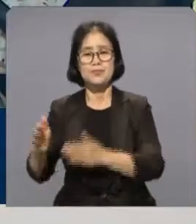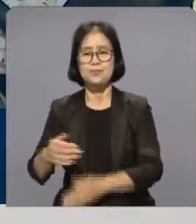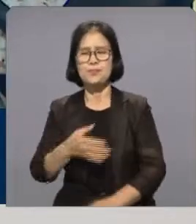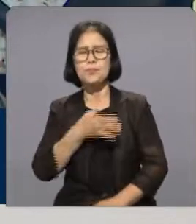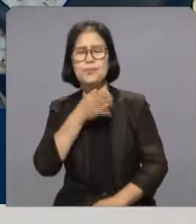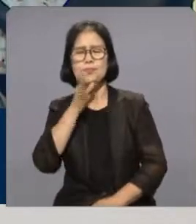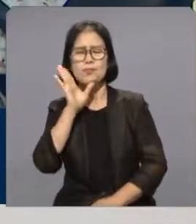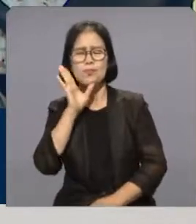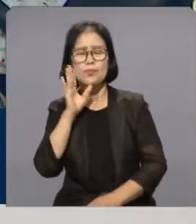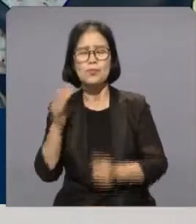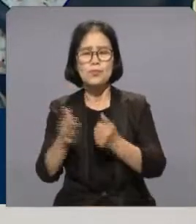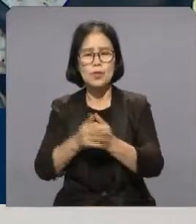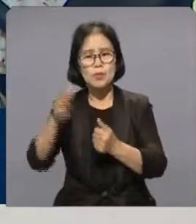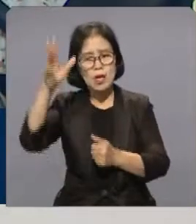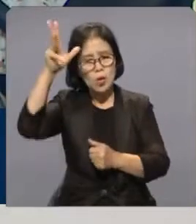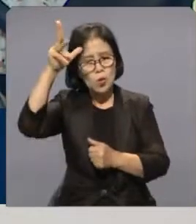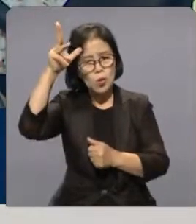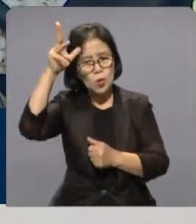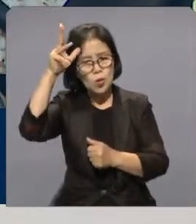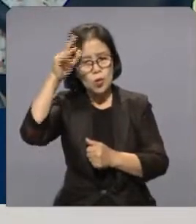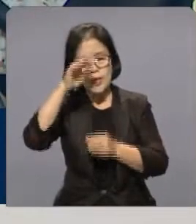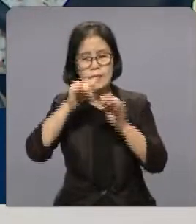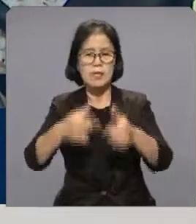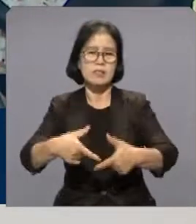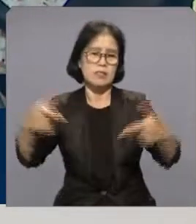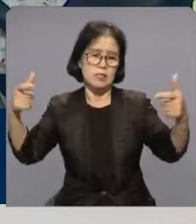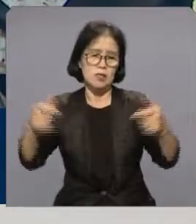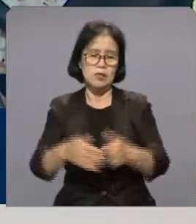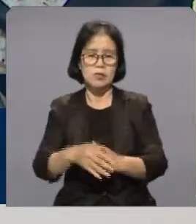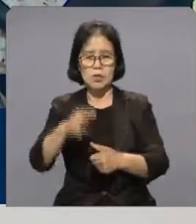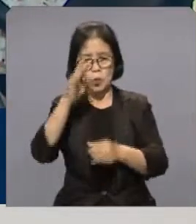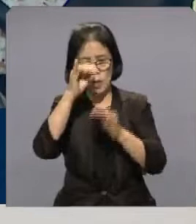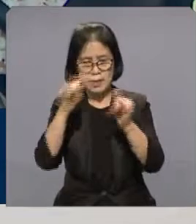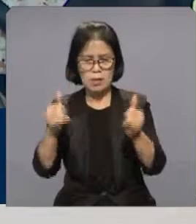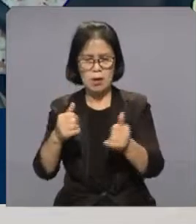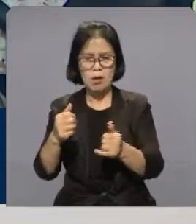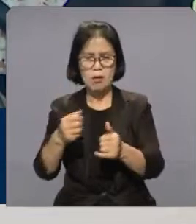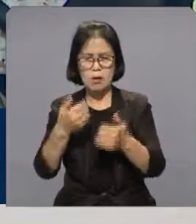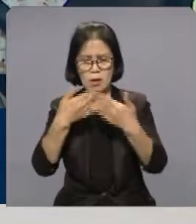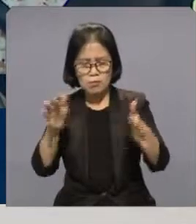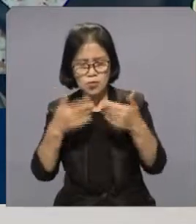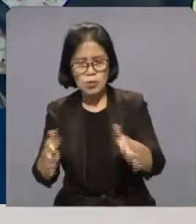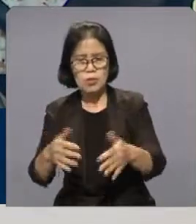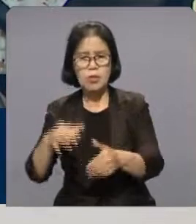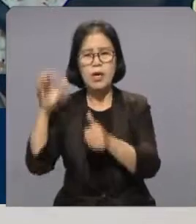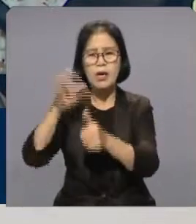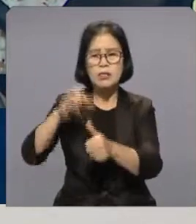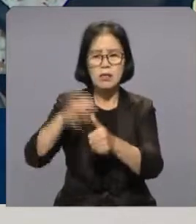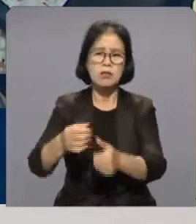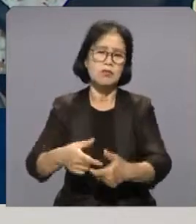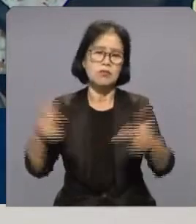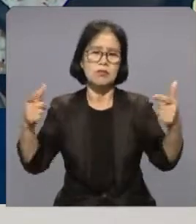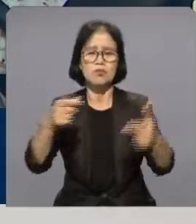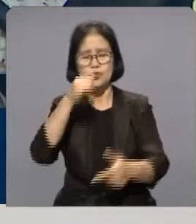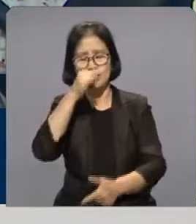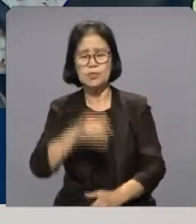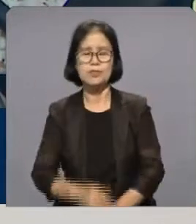고령화와 함께 치매 환자가 갈수록 늘면서 환자를 함부로 대하거나 학대하는 경우도 많아지고